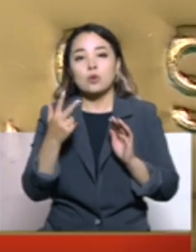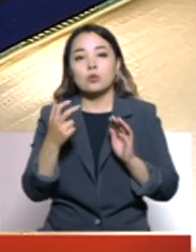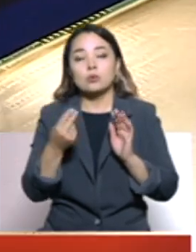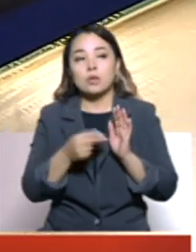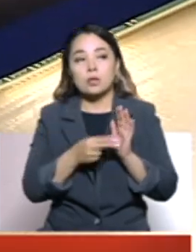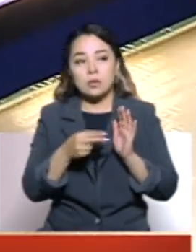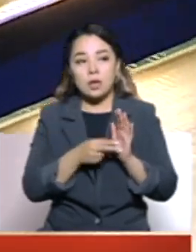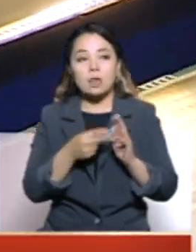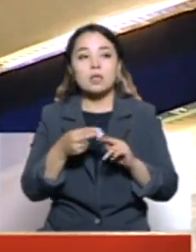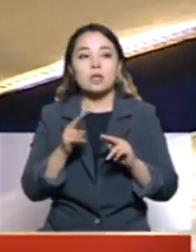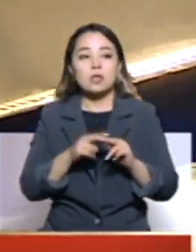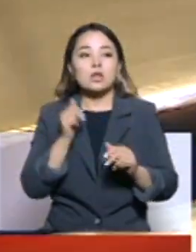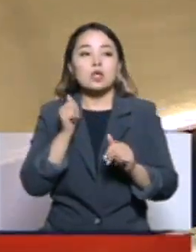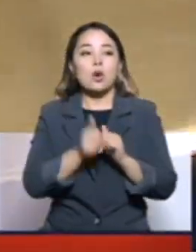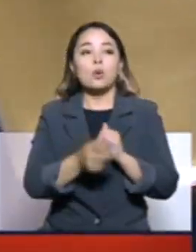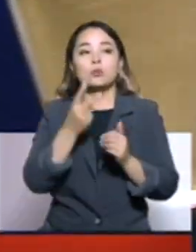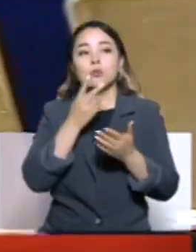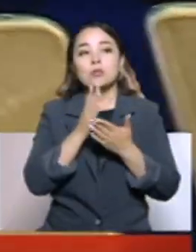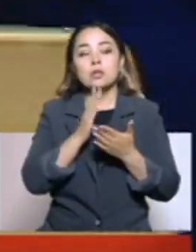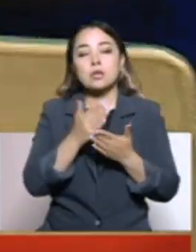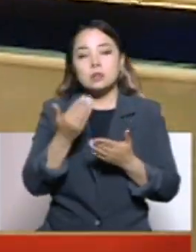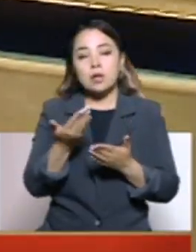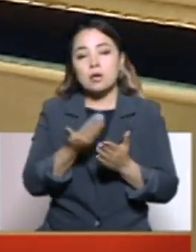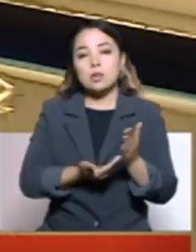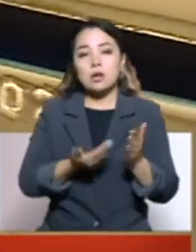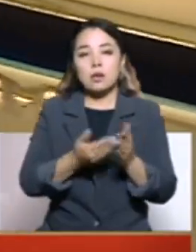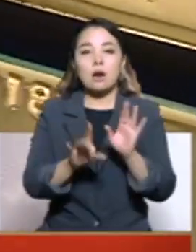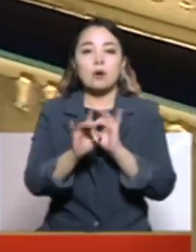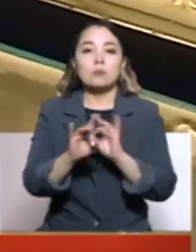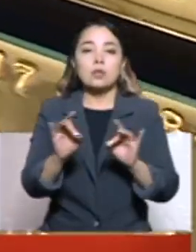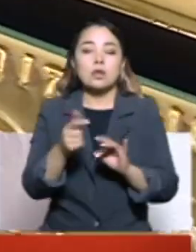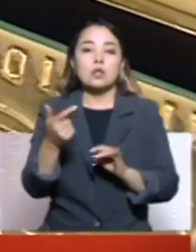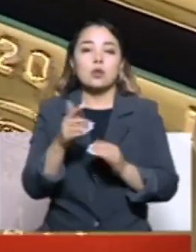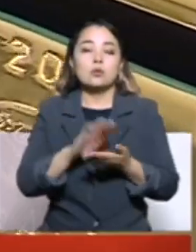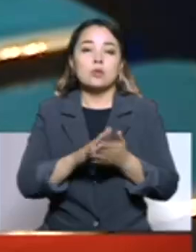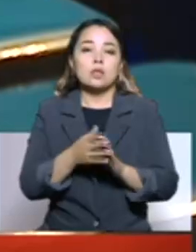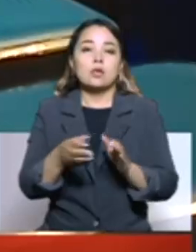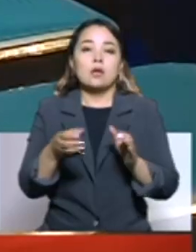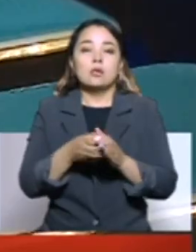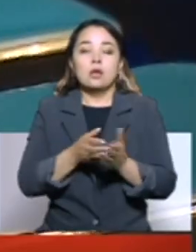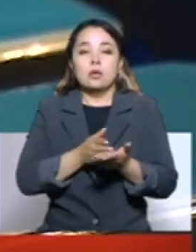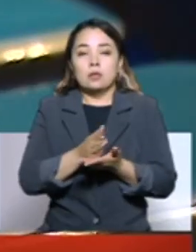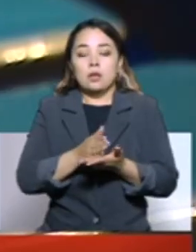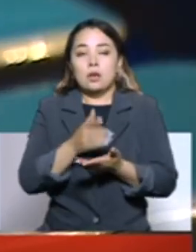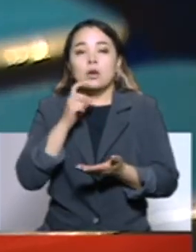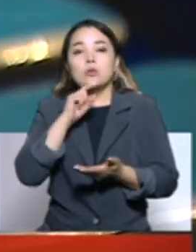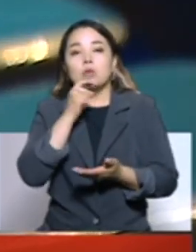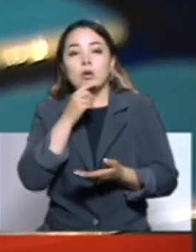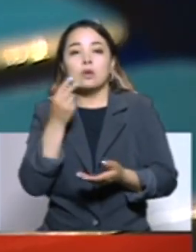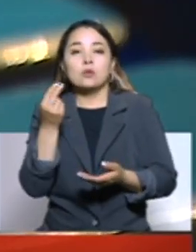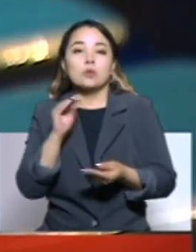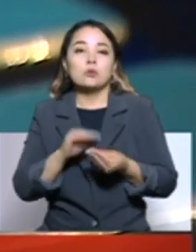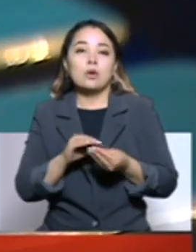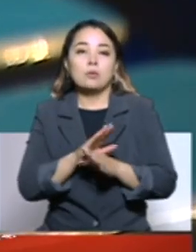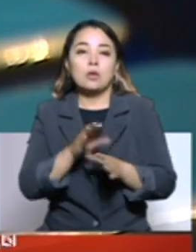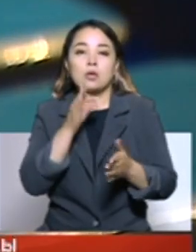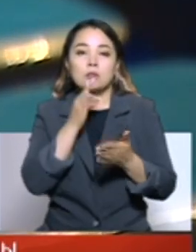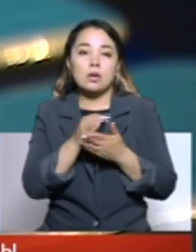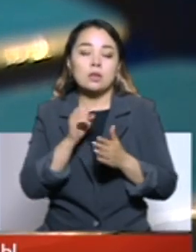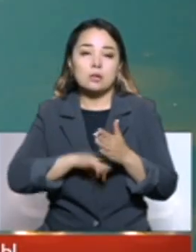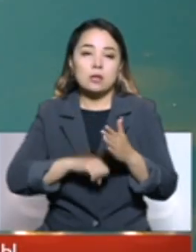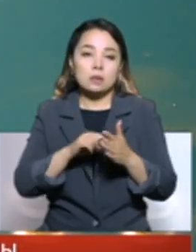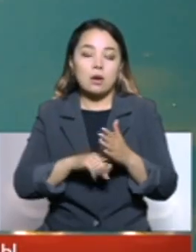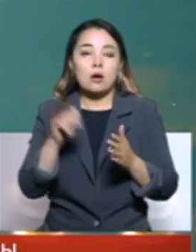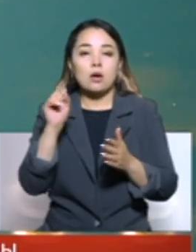теңге. Бұл рекордтық көрсеткіш. Сарапшылардың айтуынша, геосаяси ахуал мен экономикалық қаржылық тұрақсыздықтың кесірінен